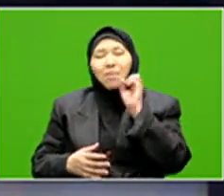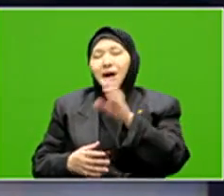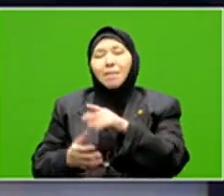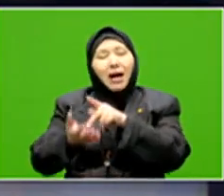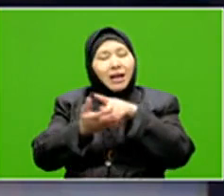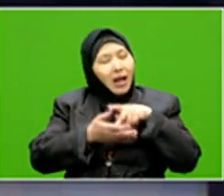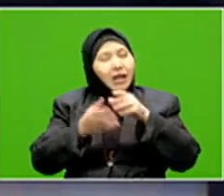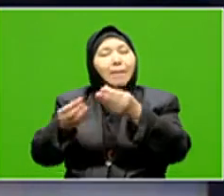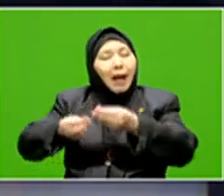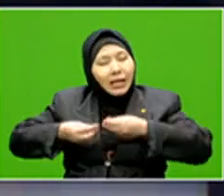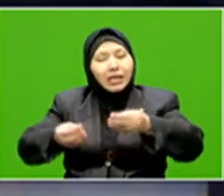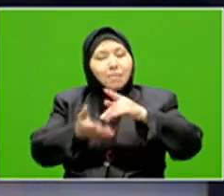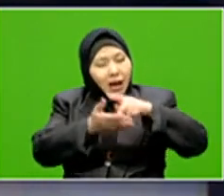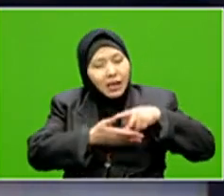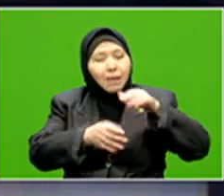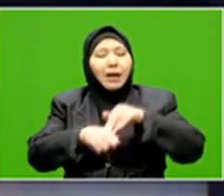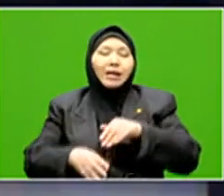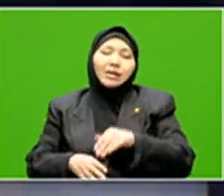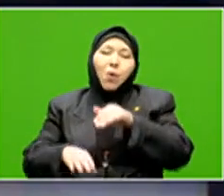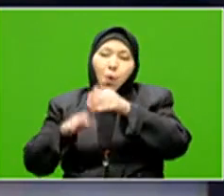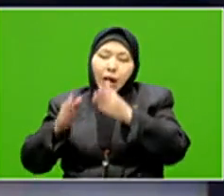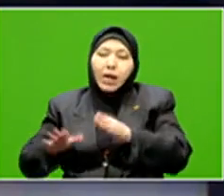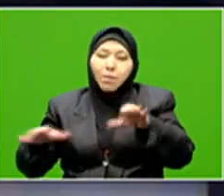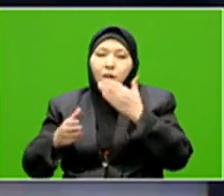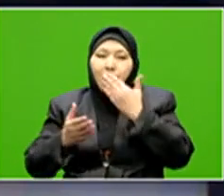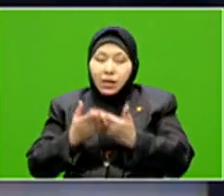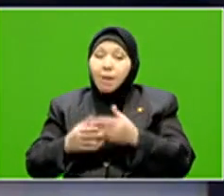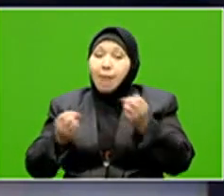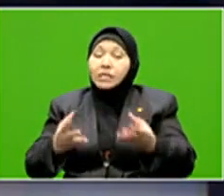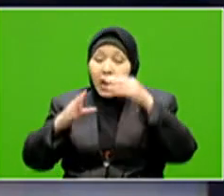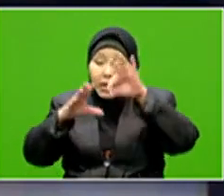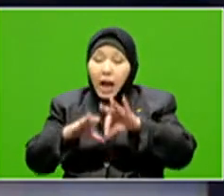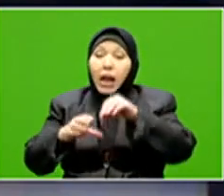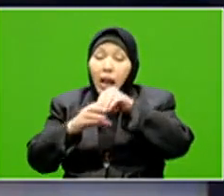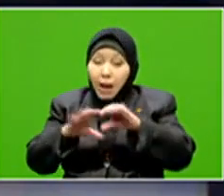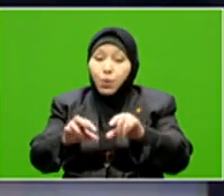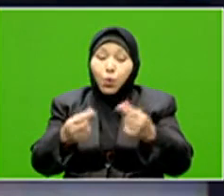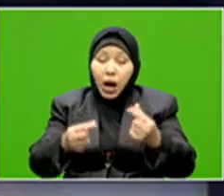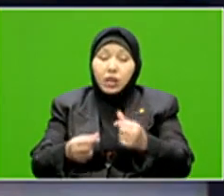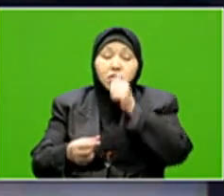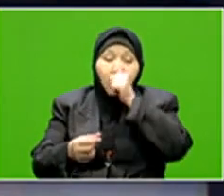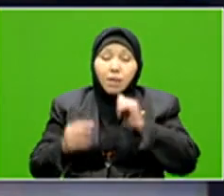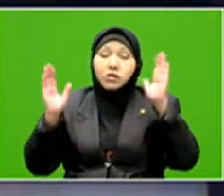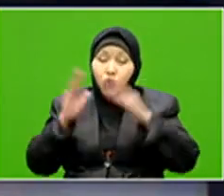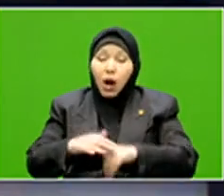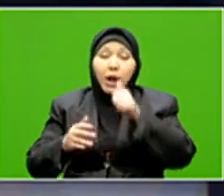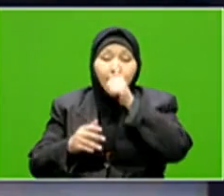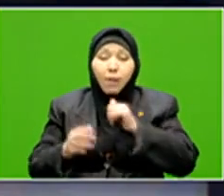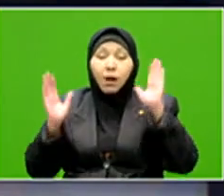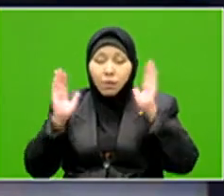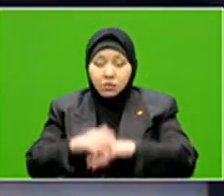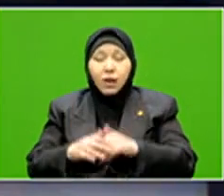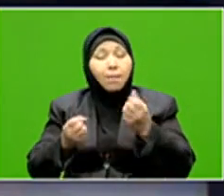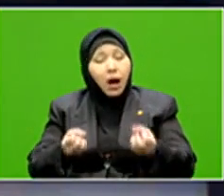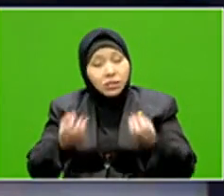berbuat kebaikan. Banyak di dalam Al-Quran bila bercakap tentang sabar diikuti dengan solat, wasta'inu bis-sabri